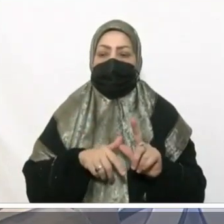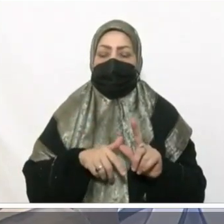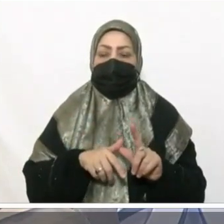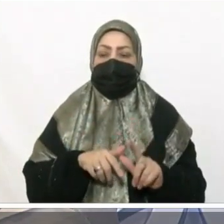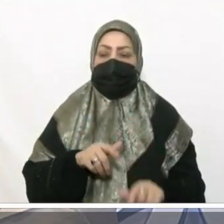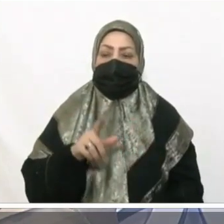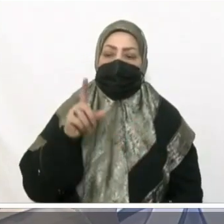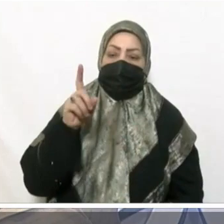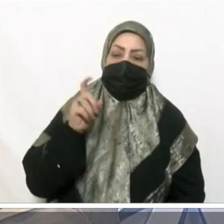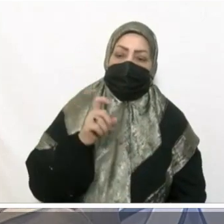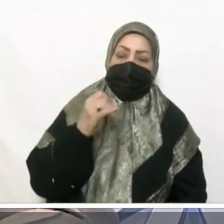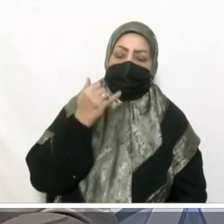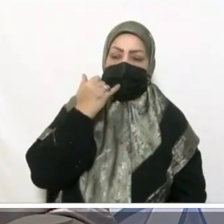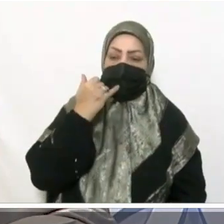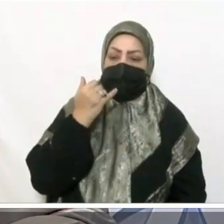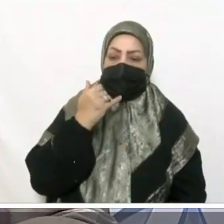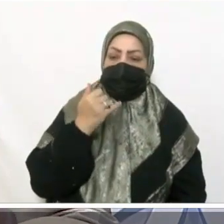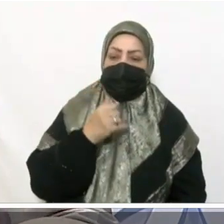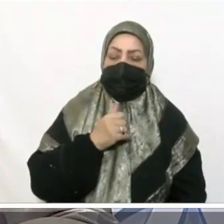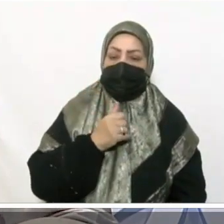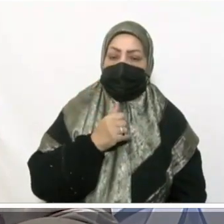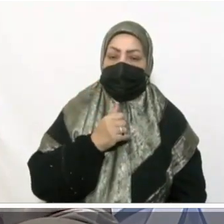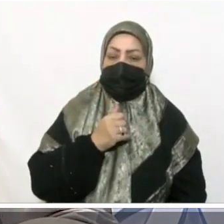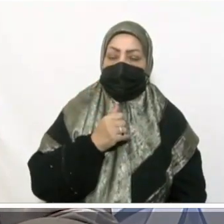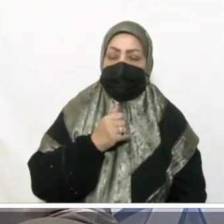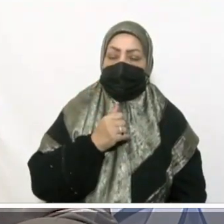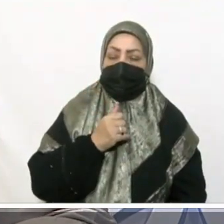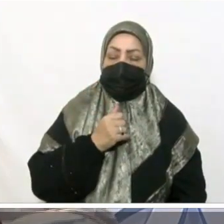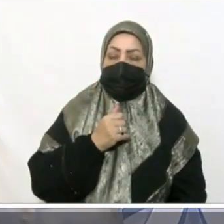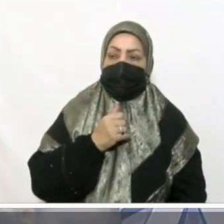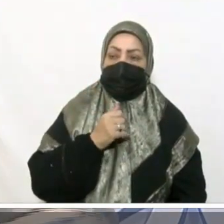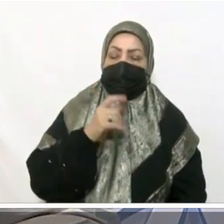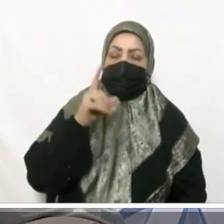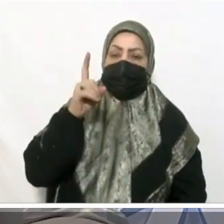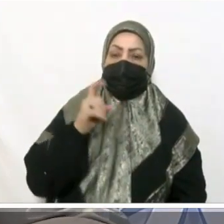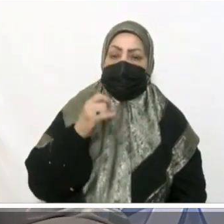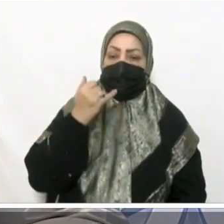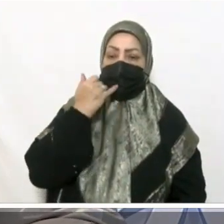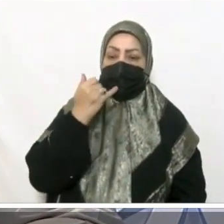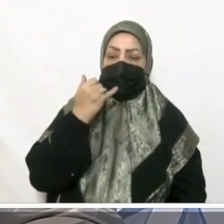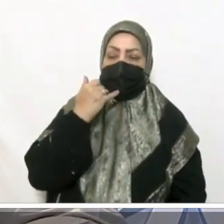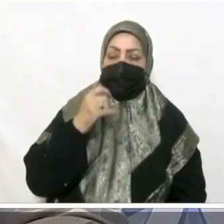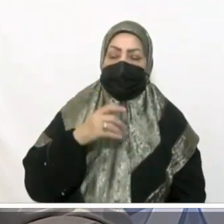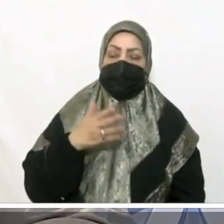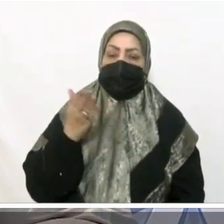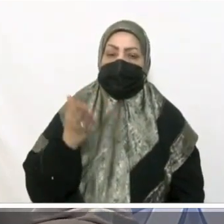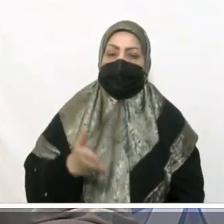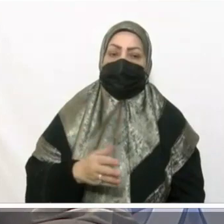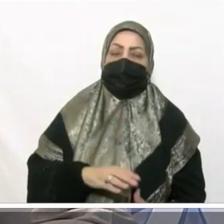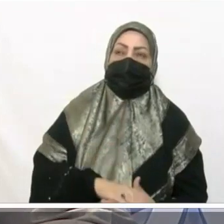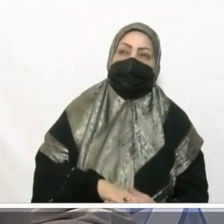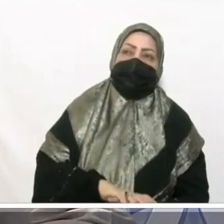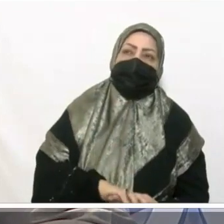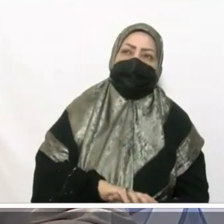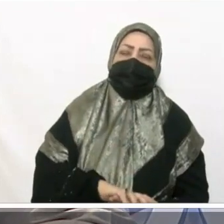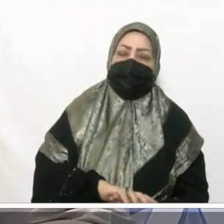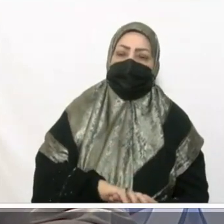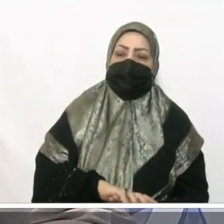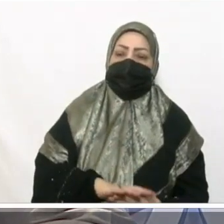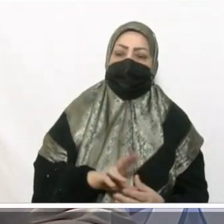شورى فللإفتاء عندهم كنوز تحيل مدارك